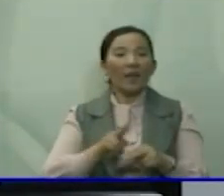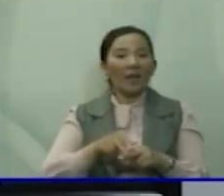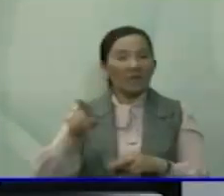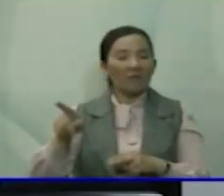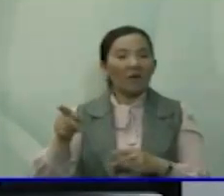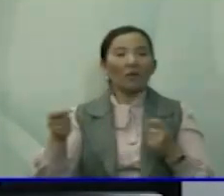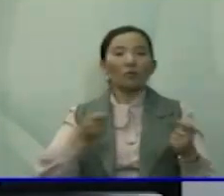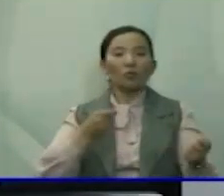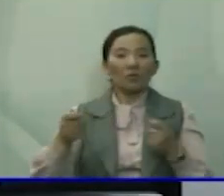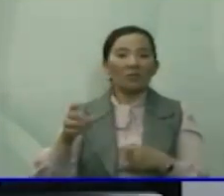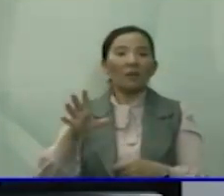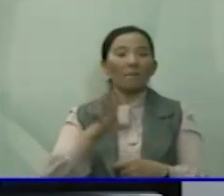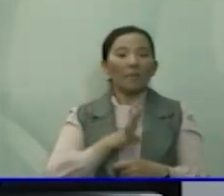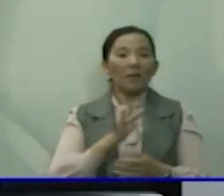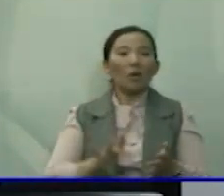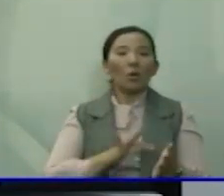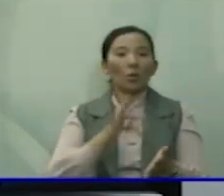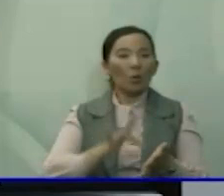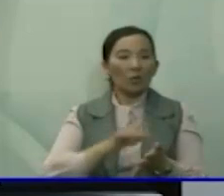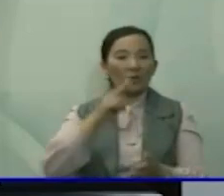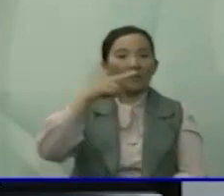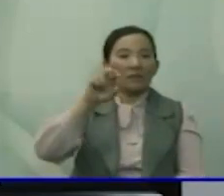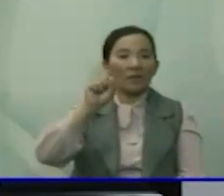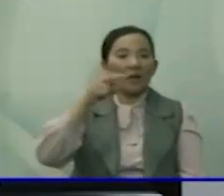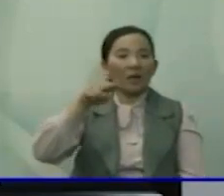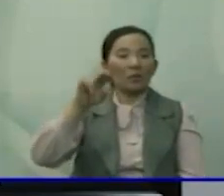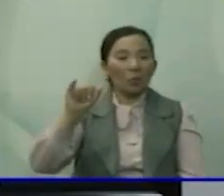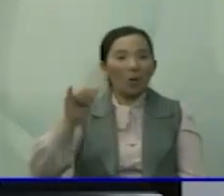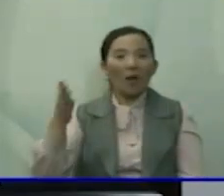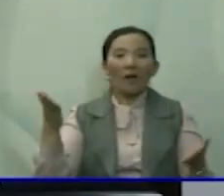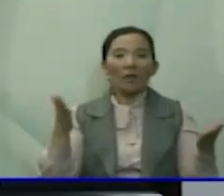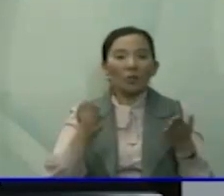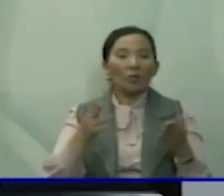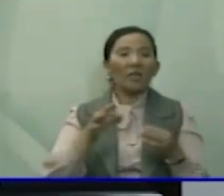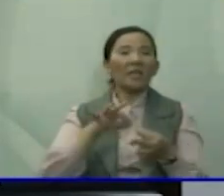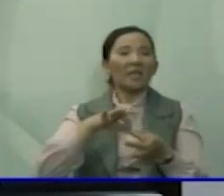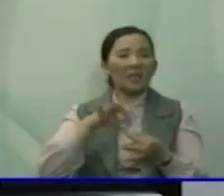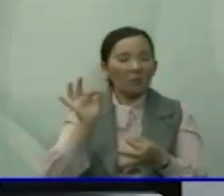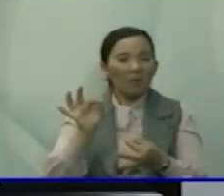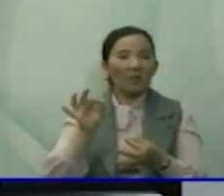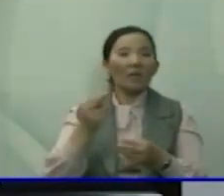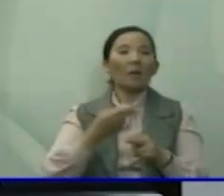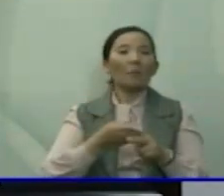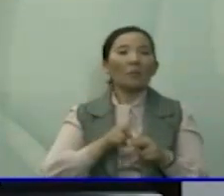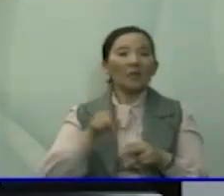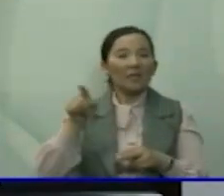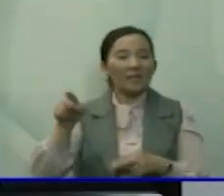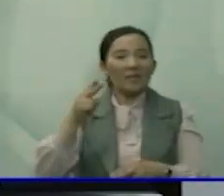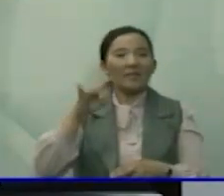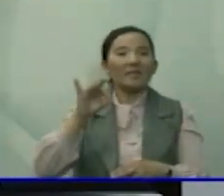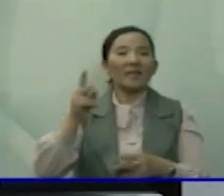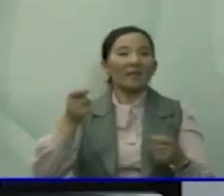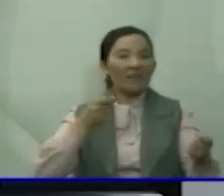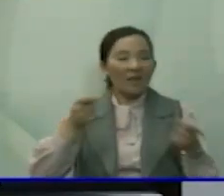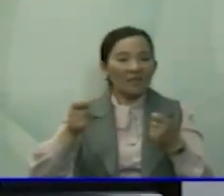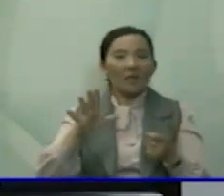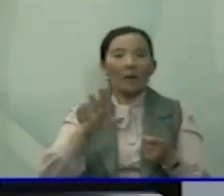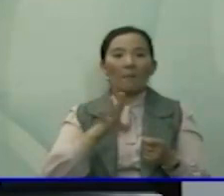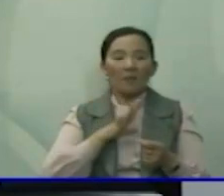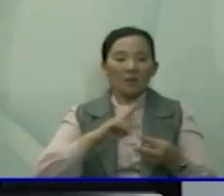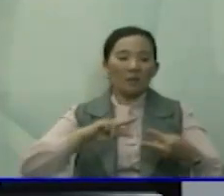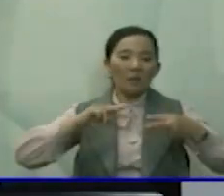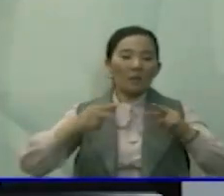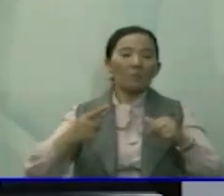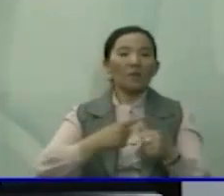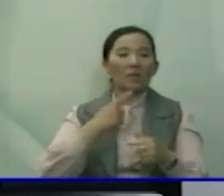государства был город году которые именно при минской династии был переименован в